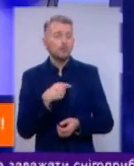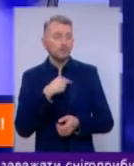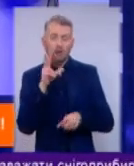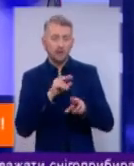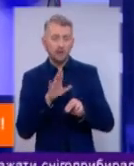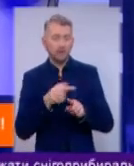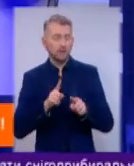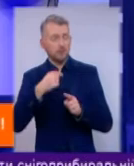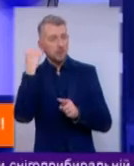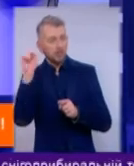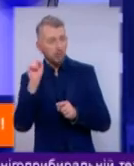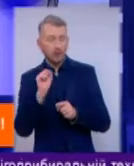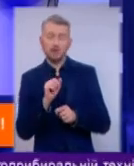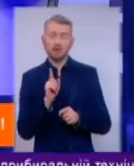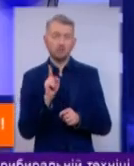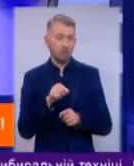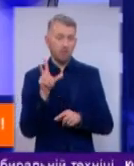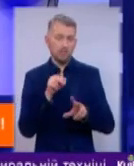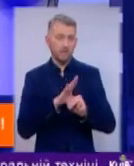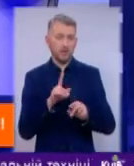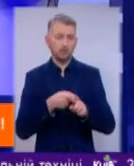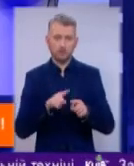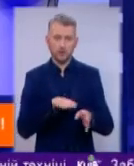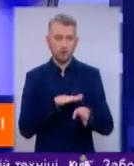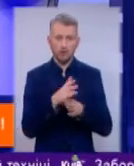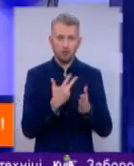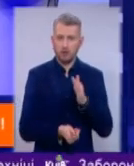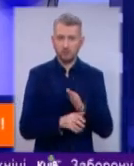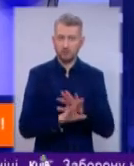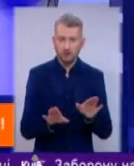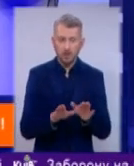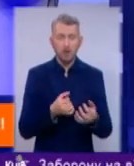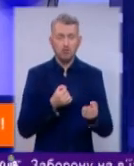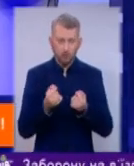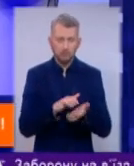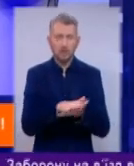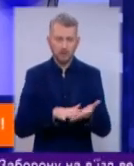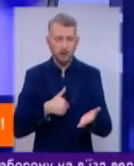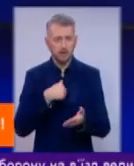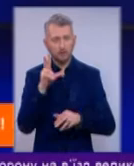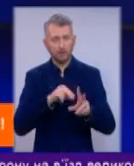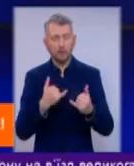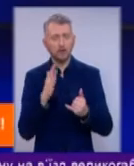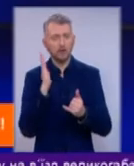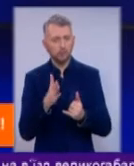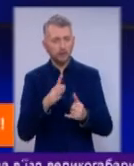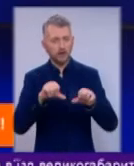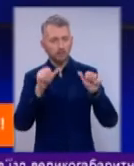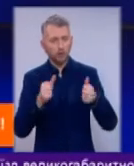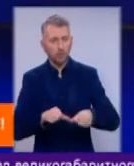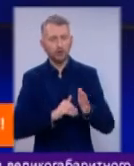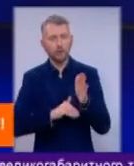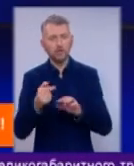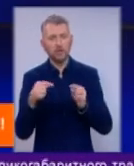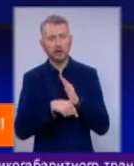це перемогою, і в той же самий час не вважаю це тотальною поразкою. Боротьба триває, я сподіваюся, зараз буде сформовано